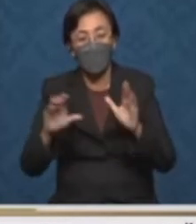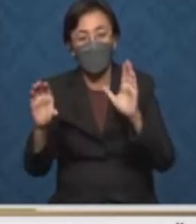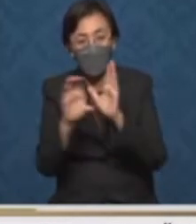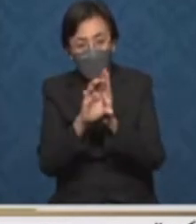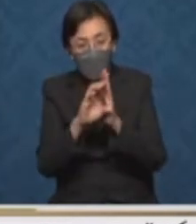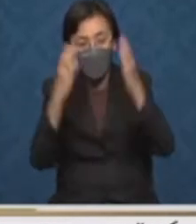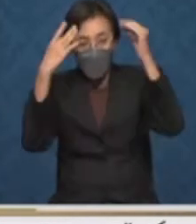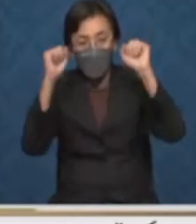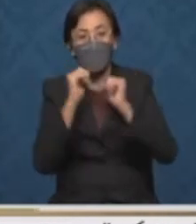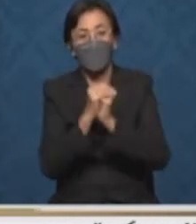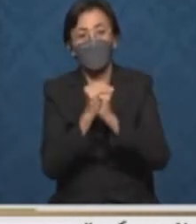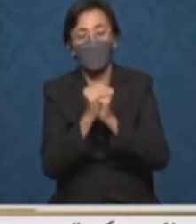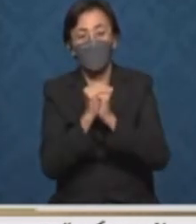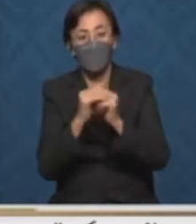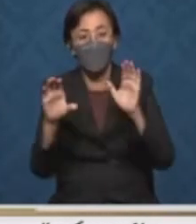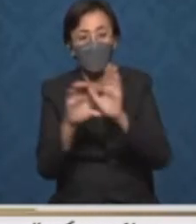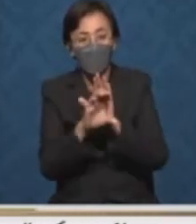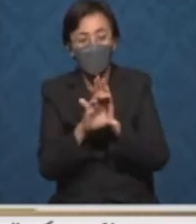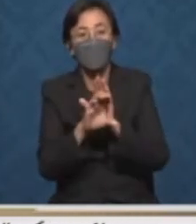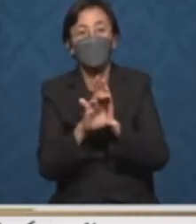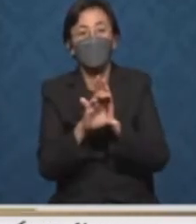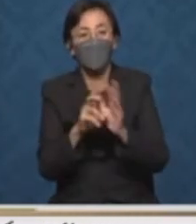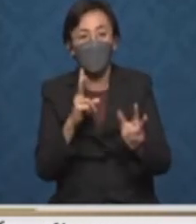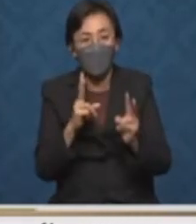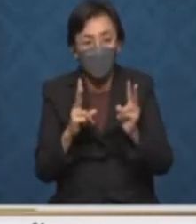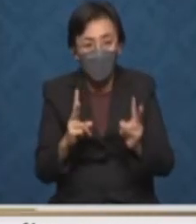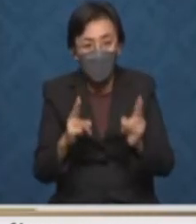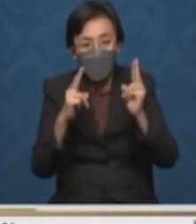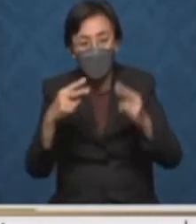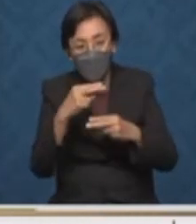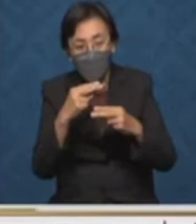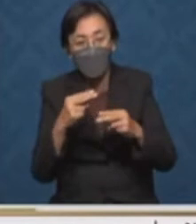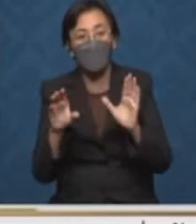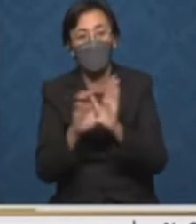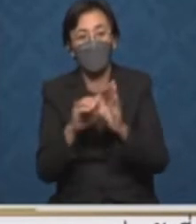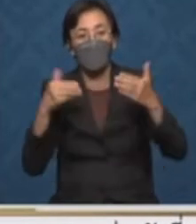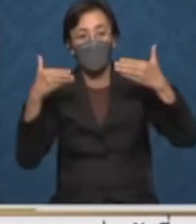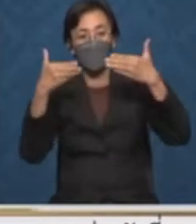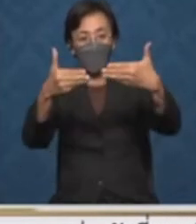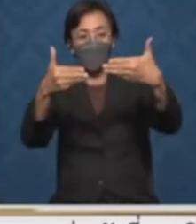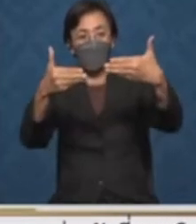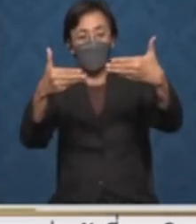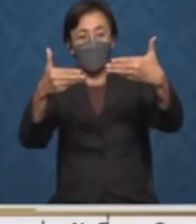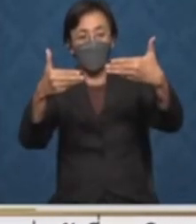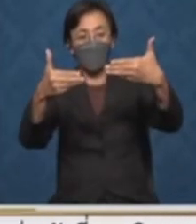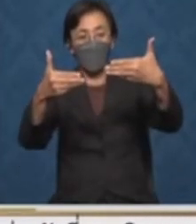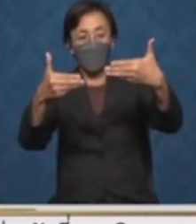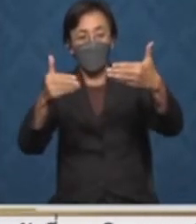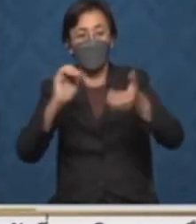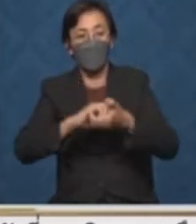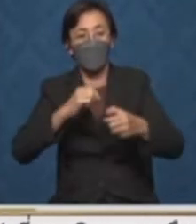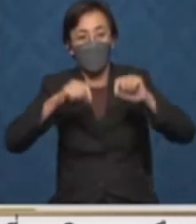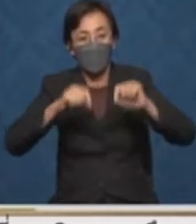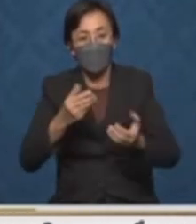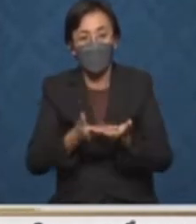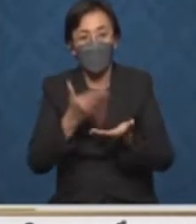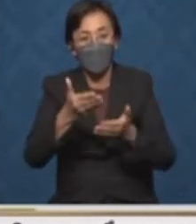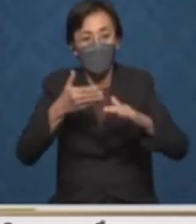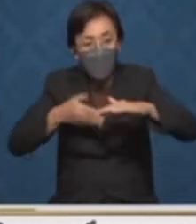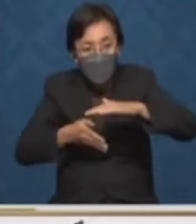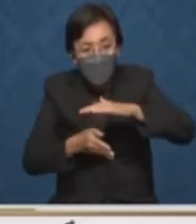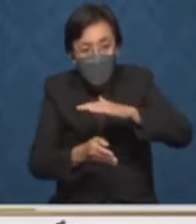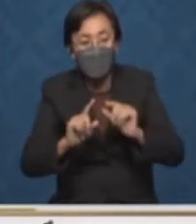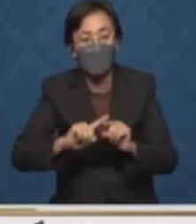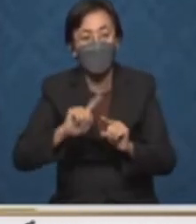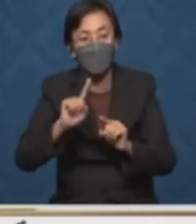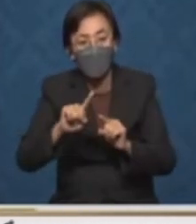ประธานดีสีเจี้ยนผิงมาตัดต่อกับภาพพิธีการลงนามสัญญาซื้อเรือดำน้ำลำที่1ระ